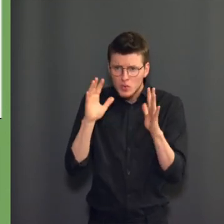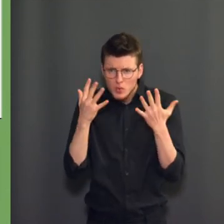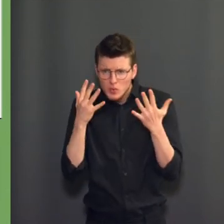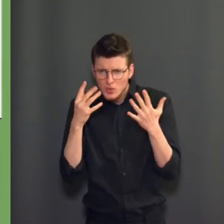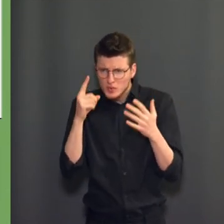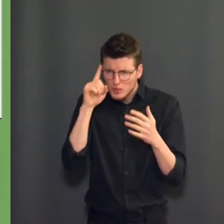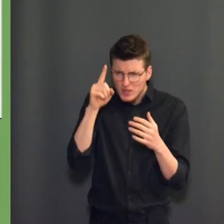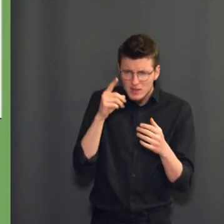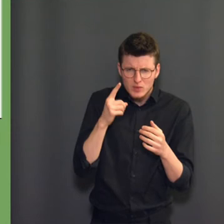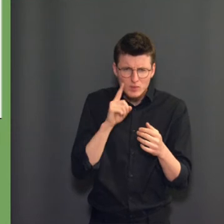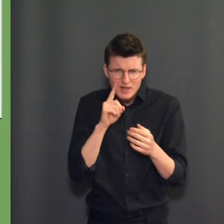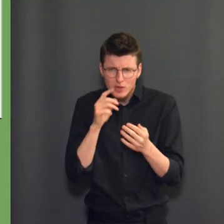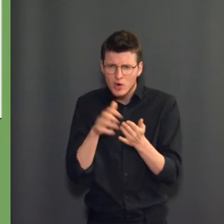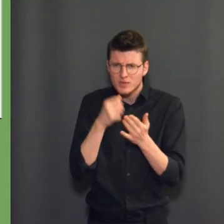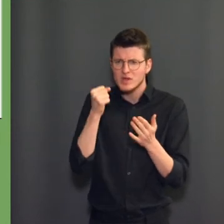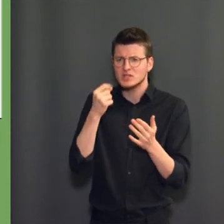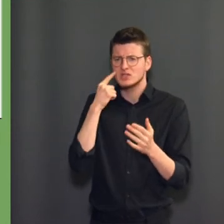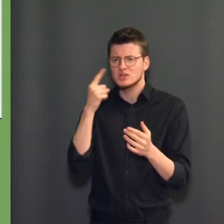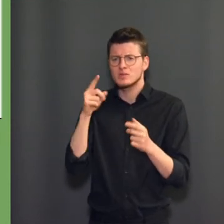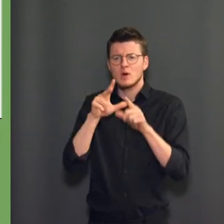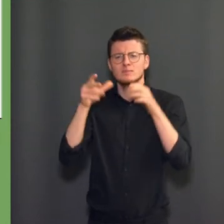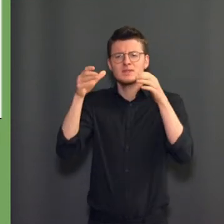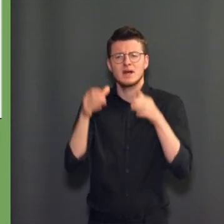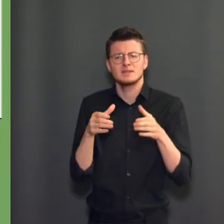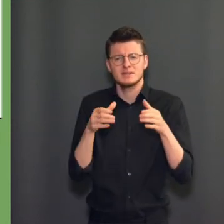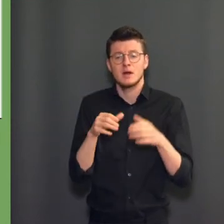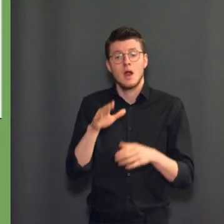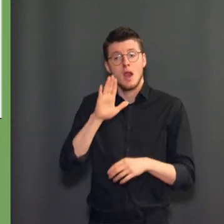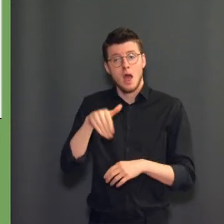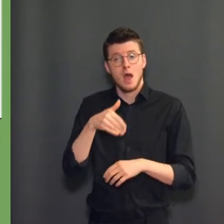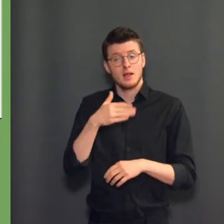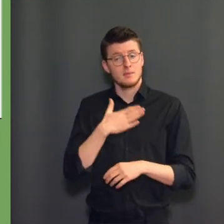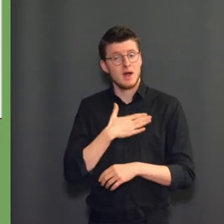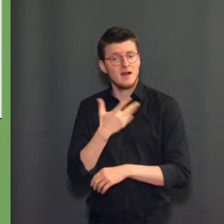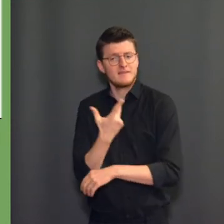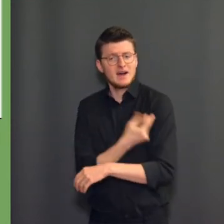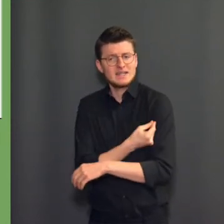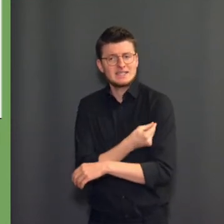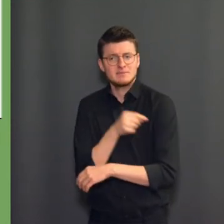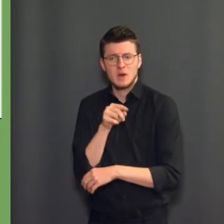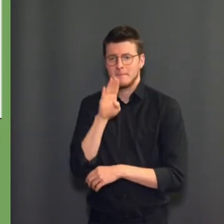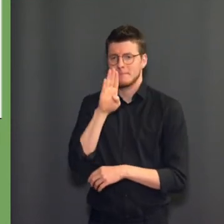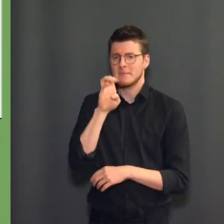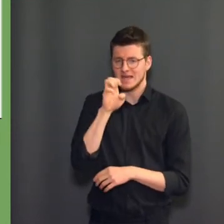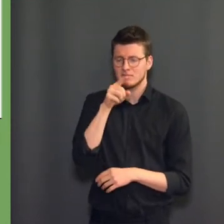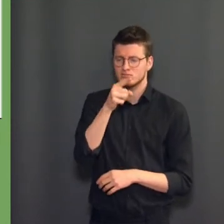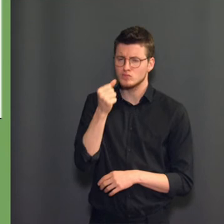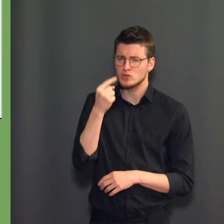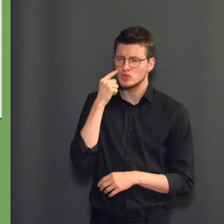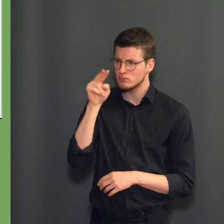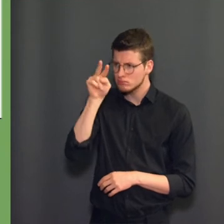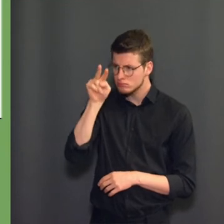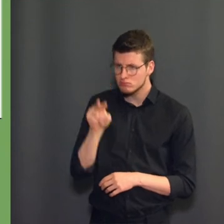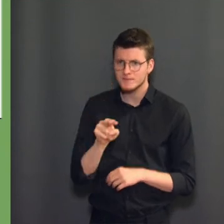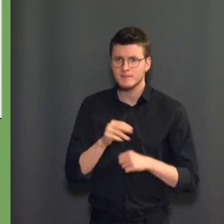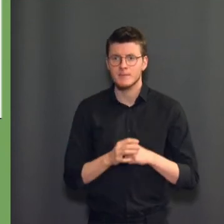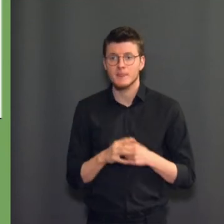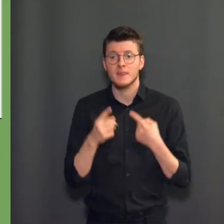laatjevaccineren.be. De overige centra zullen hun eigen reservelijst blijven gebruiken.